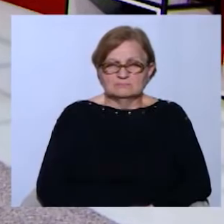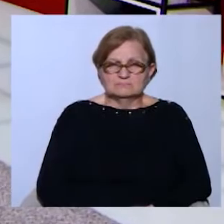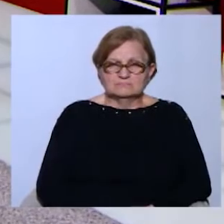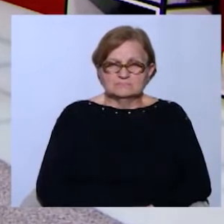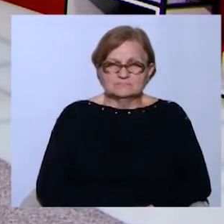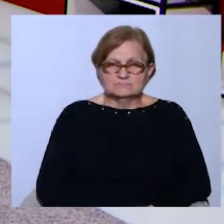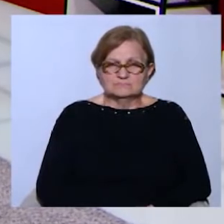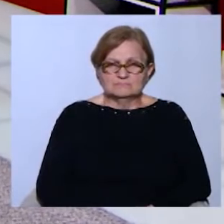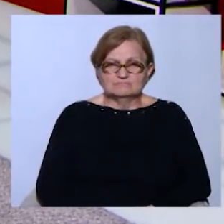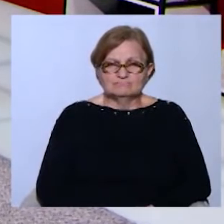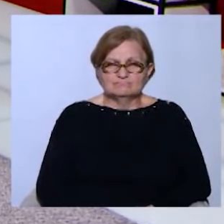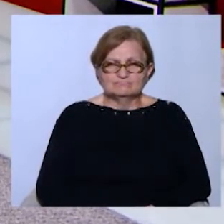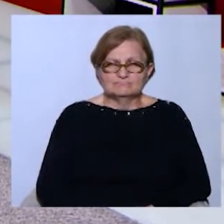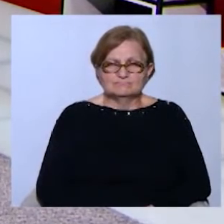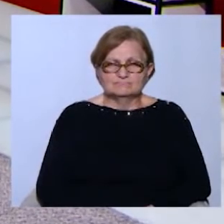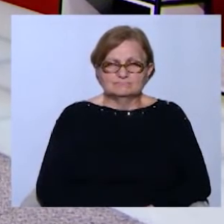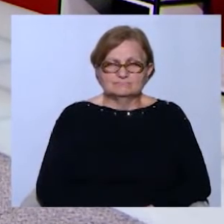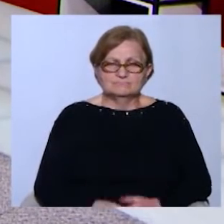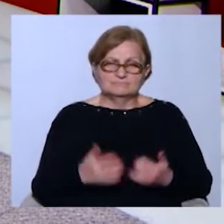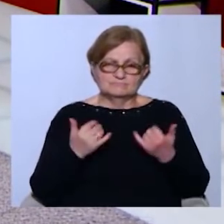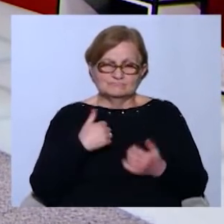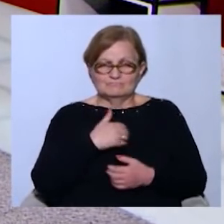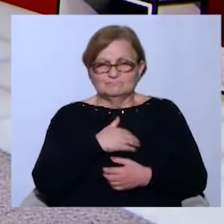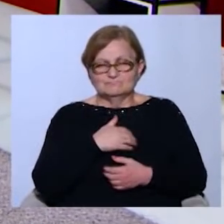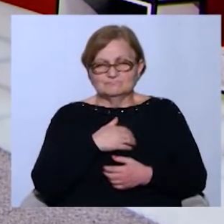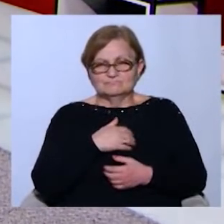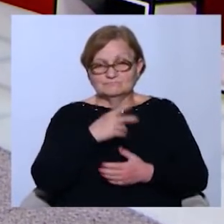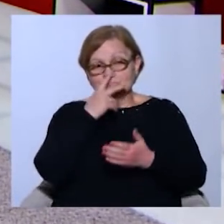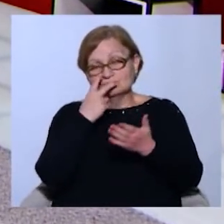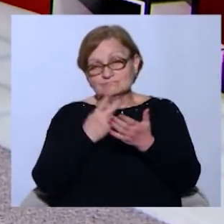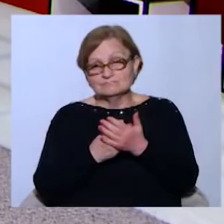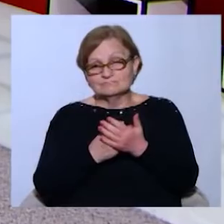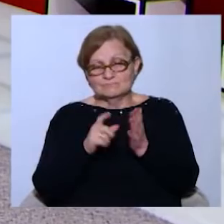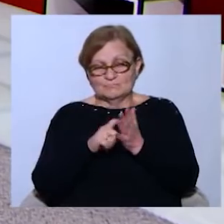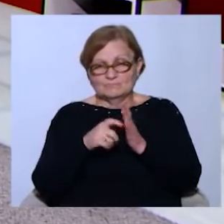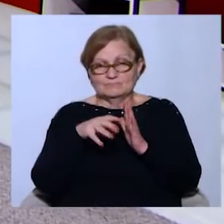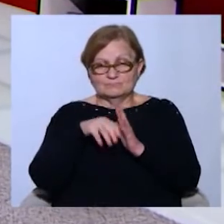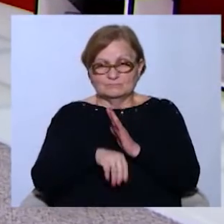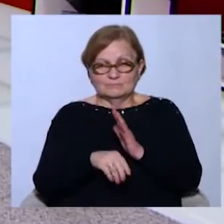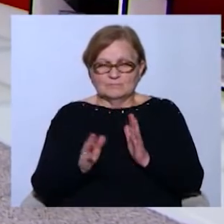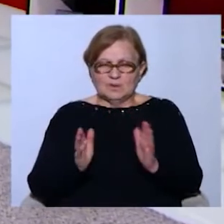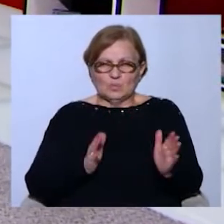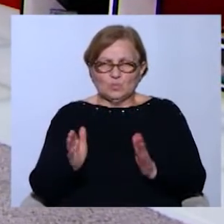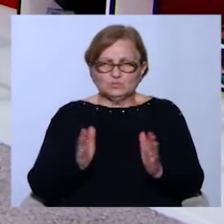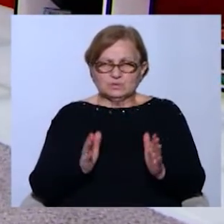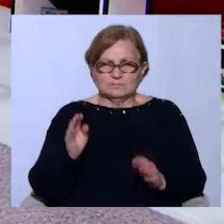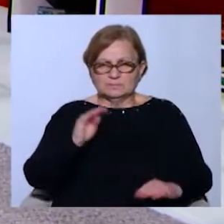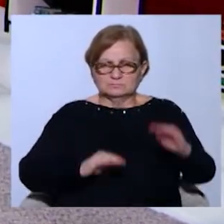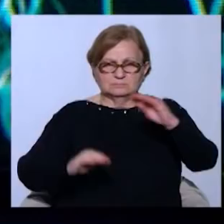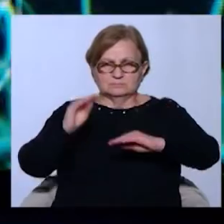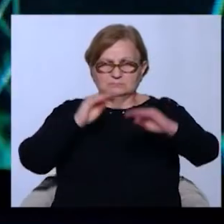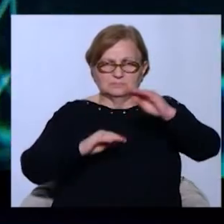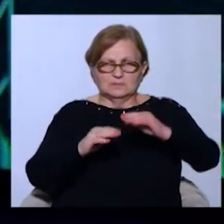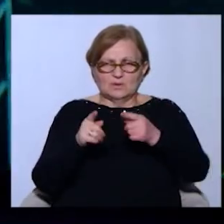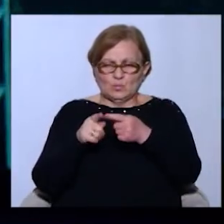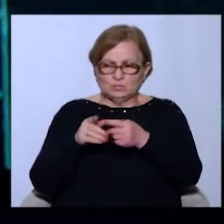ახლა მე მინდა ასეთი რამ წარმოვიდგინოთ, რომ ოთახში ყუთები დალაგებულია ერთმანეთზე და კუთხეში